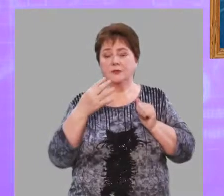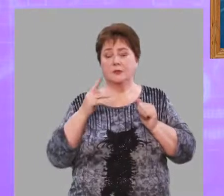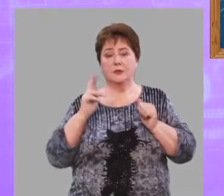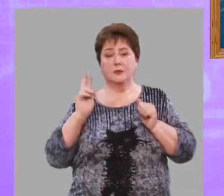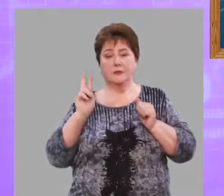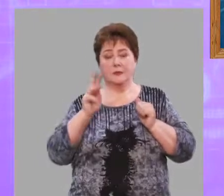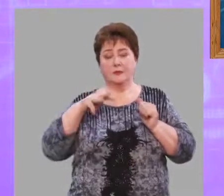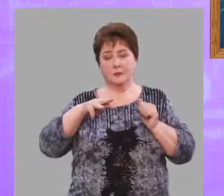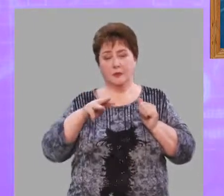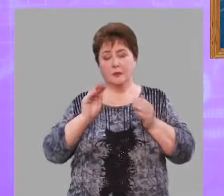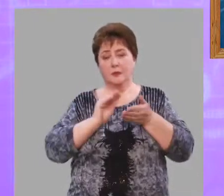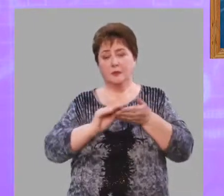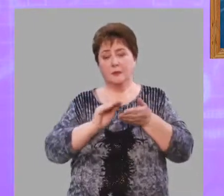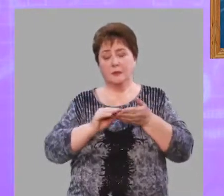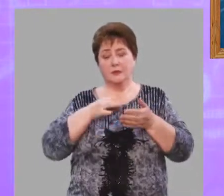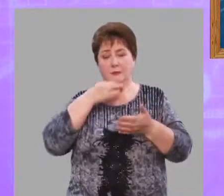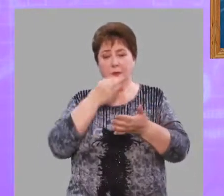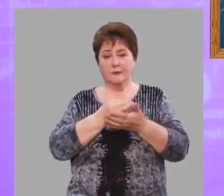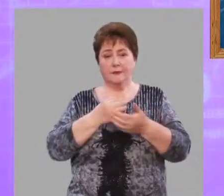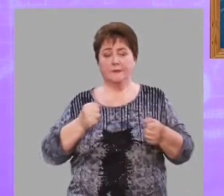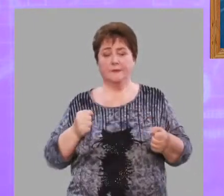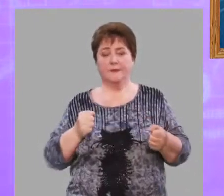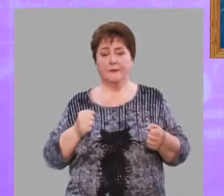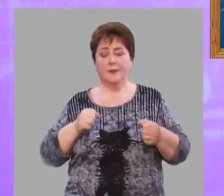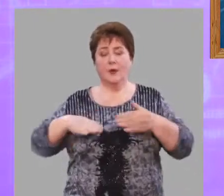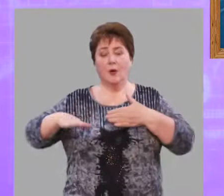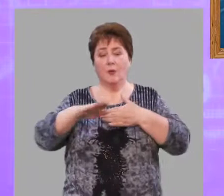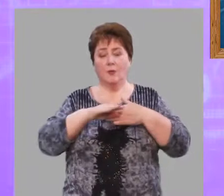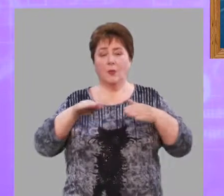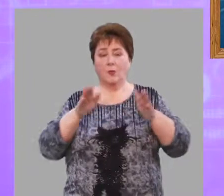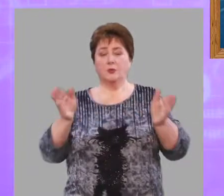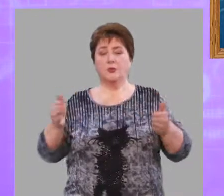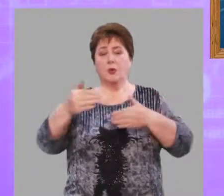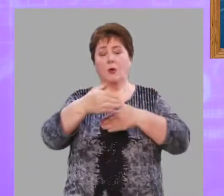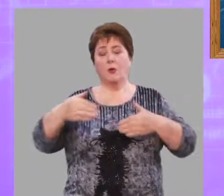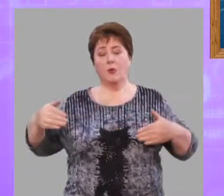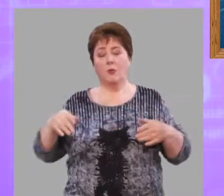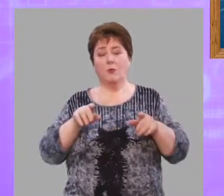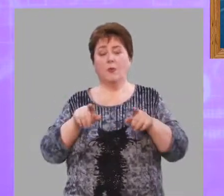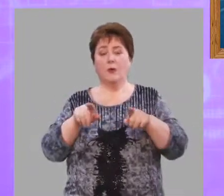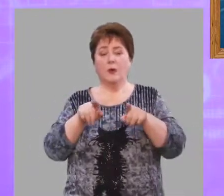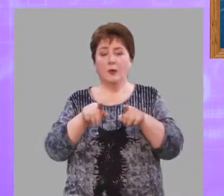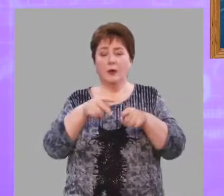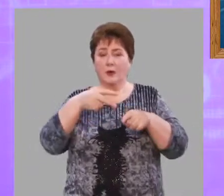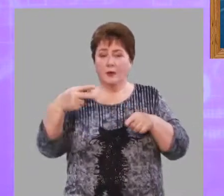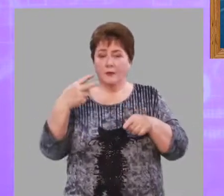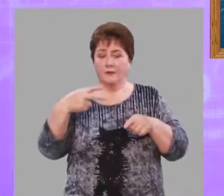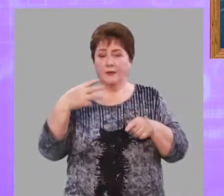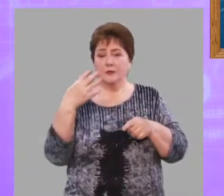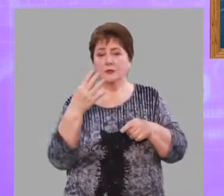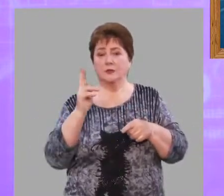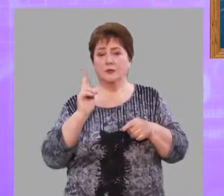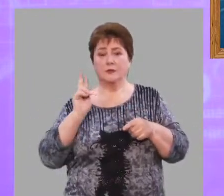метра. Записываем ответ. Площадь клумбы равна 24 квадратных